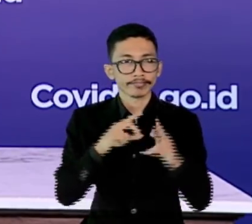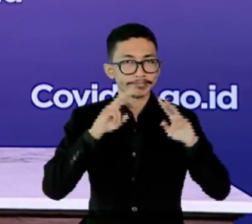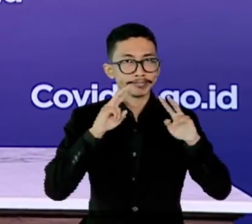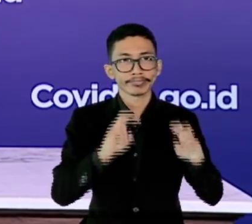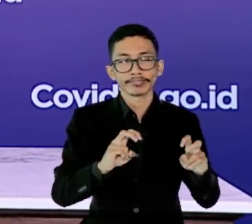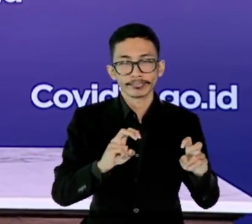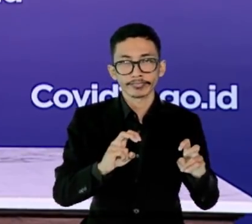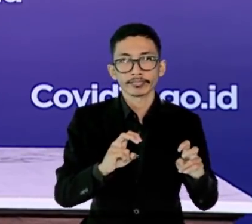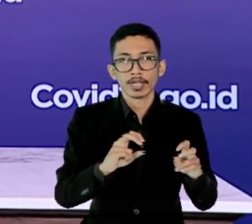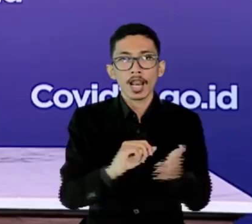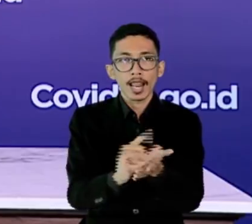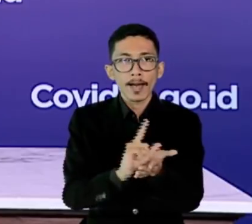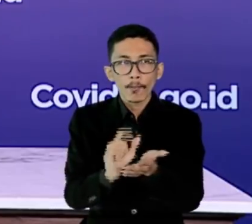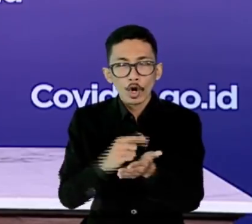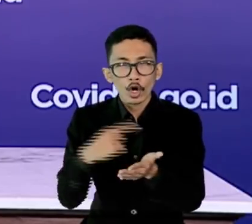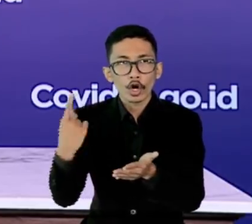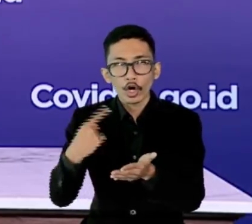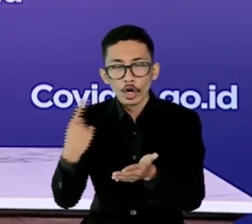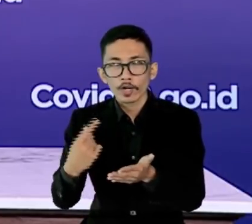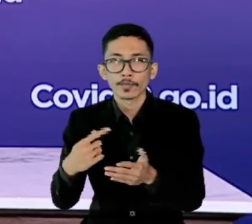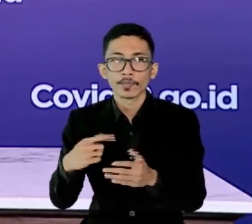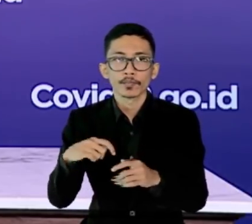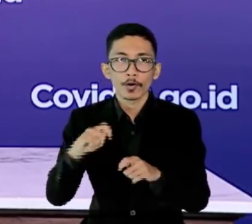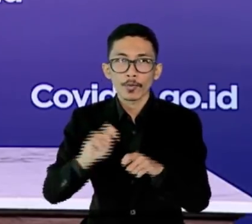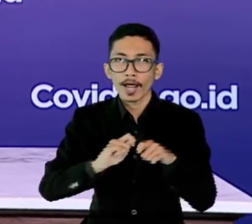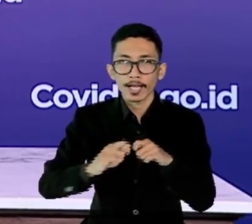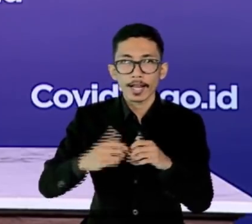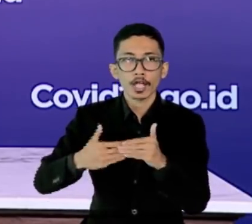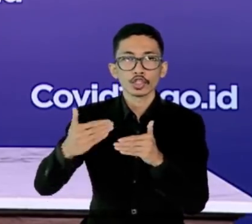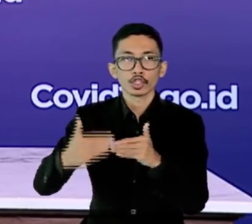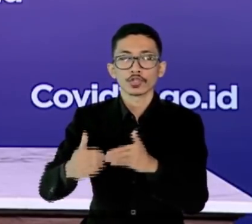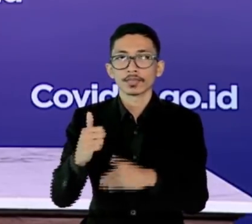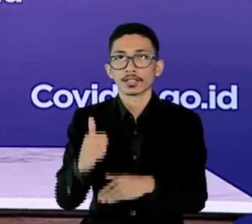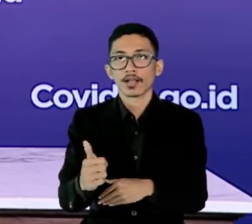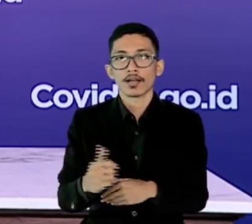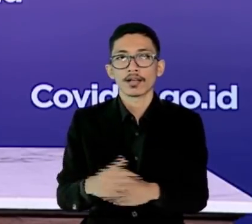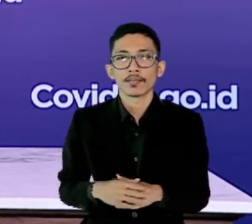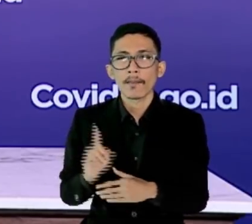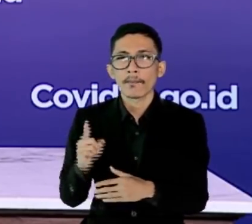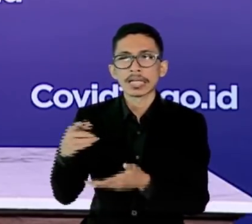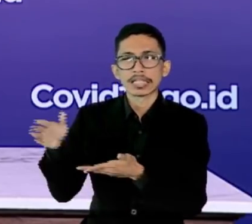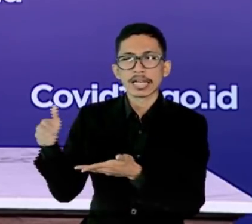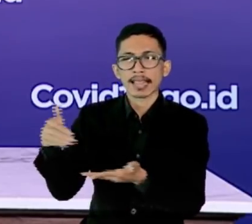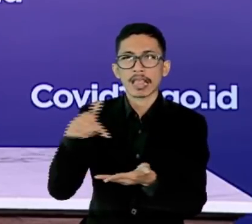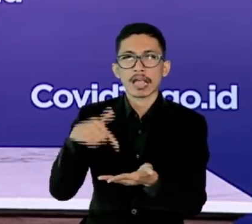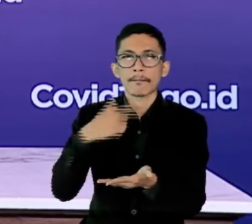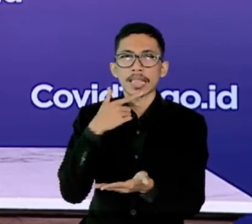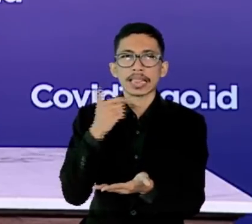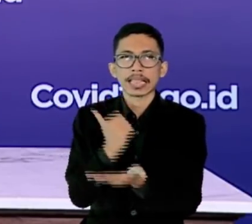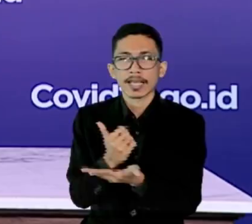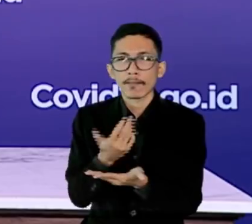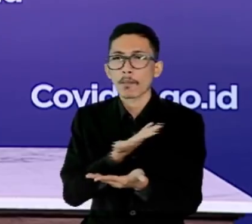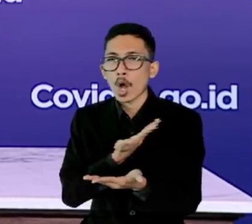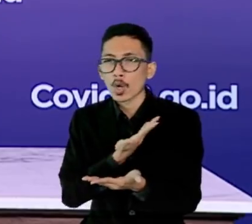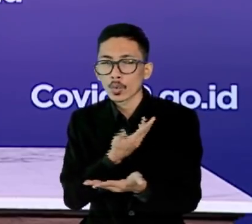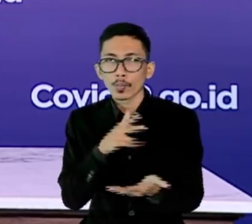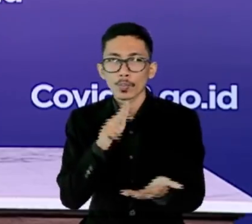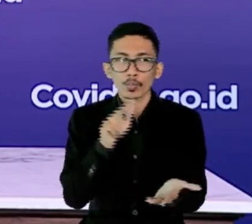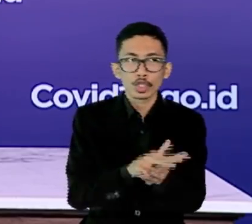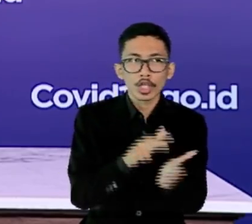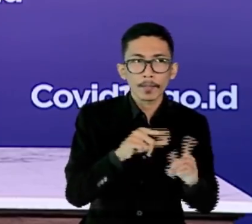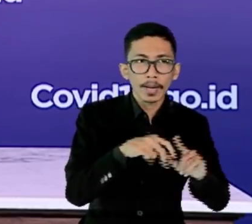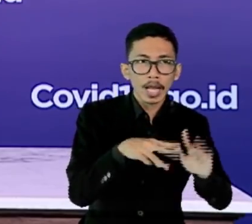pengamatan dan perbaikan berkelanjutan, mengingat data adalah aspek krusial dalam mengambil keputusan termasuk